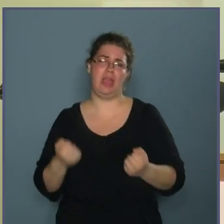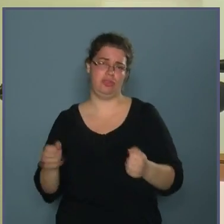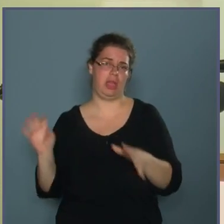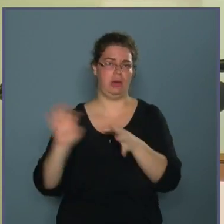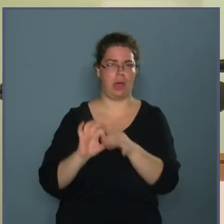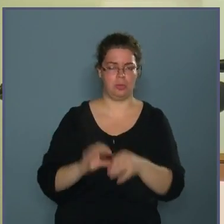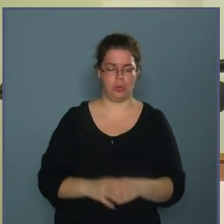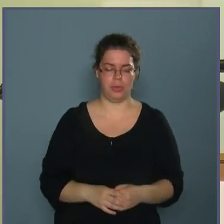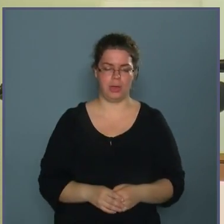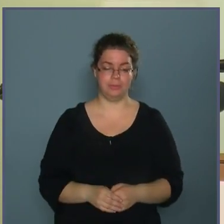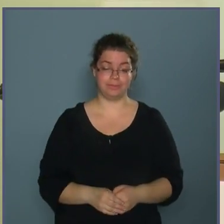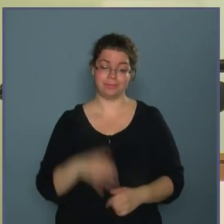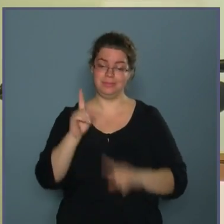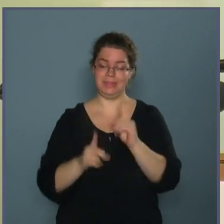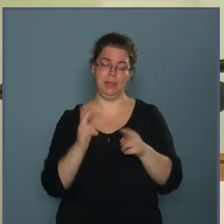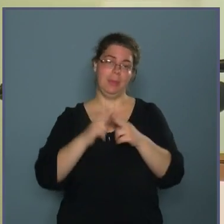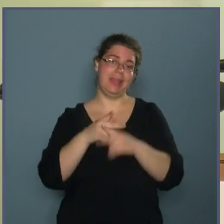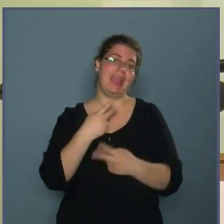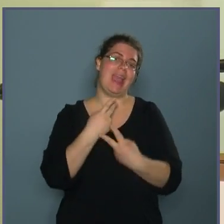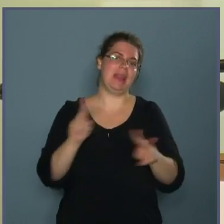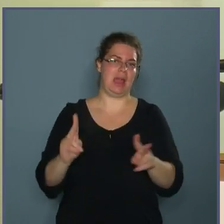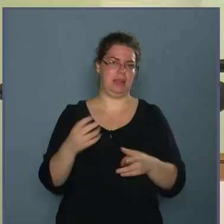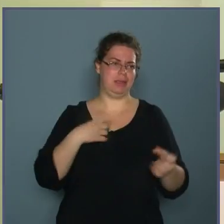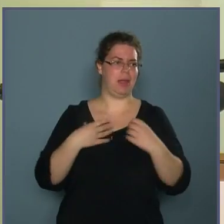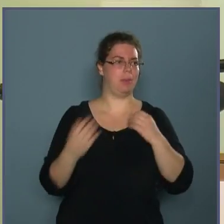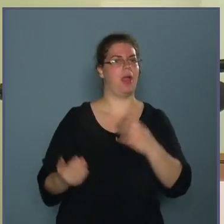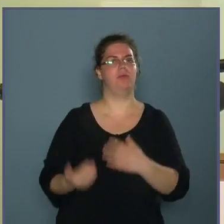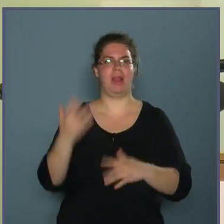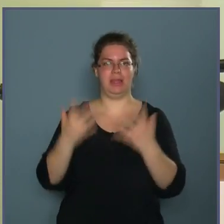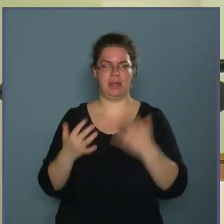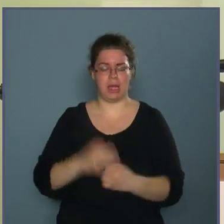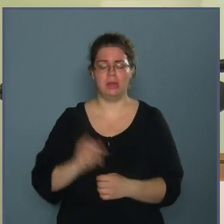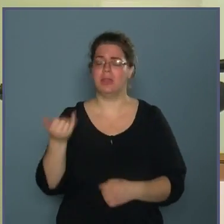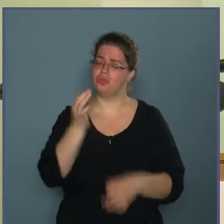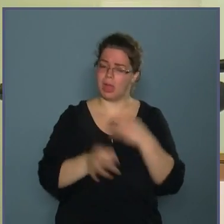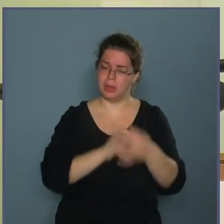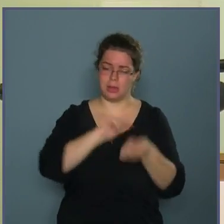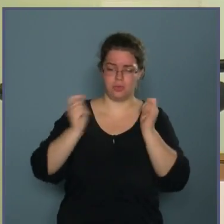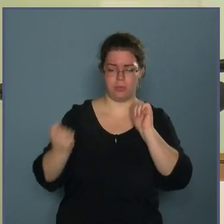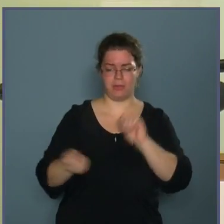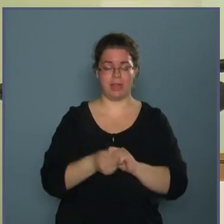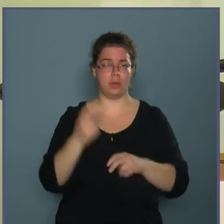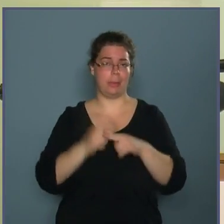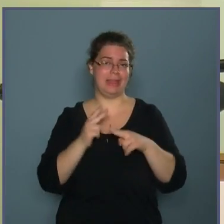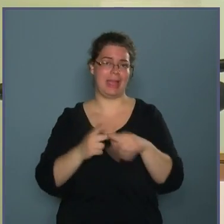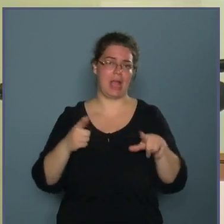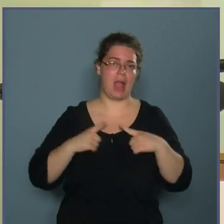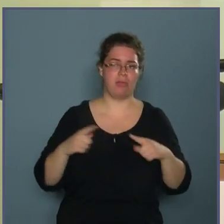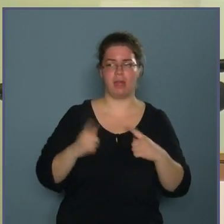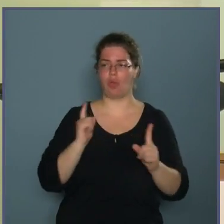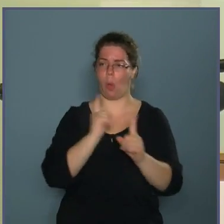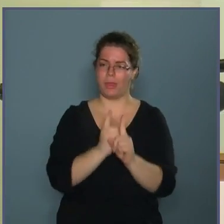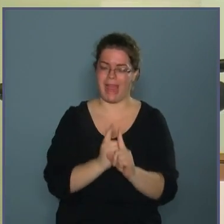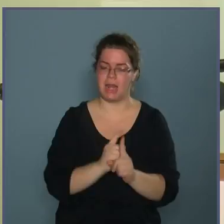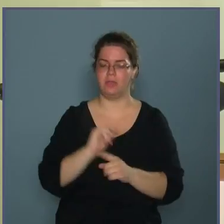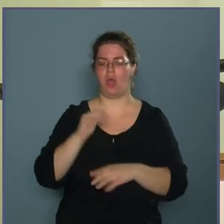kapcsolódnak. A járóbeteg ellátás szerepe felértékelődött. És természetesen megváltozott a betegek elvárása,